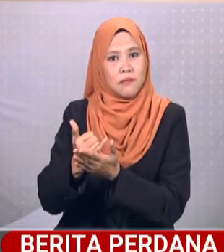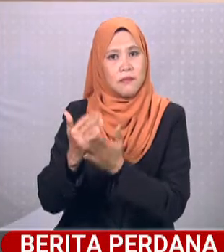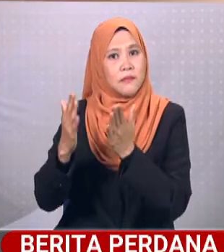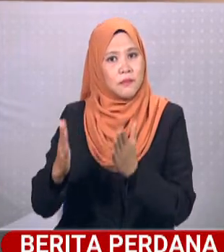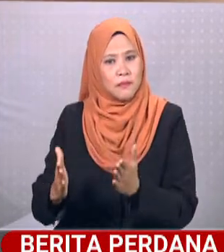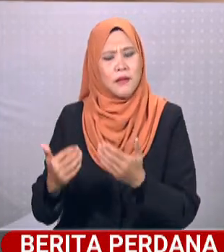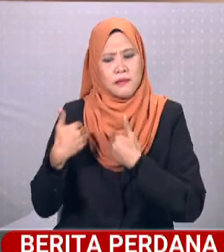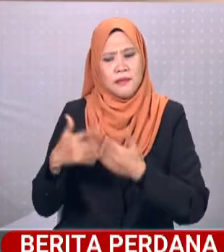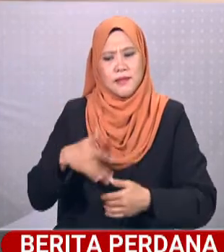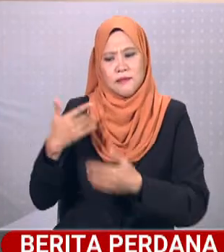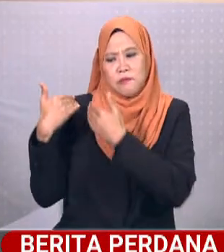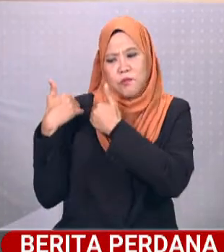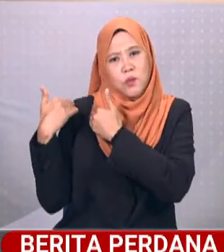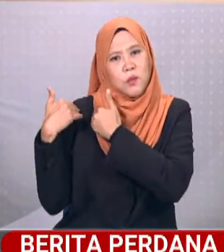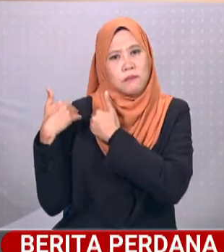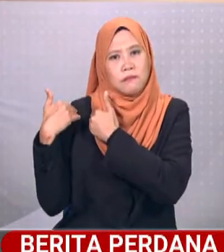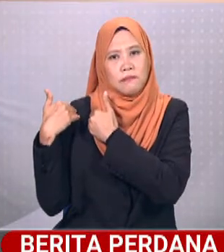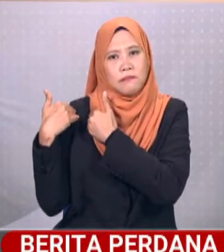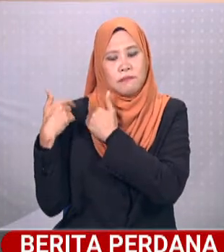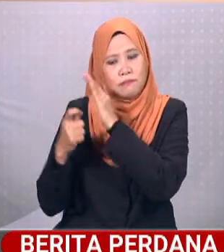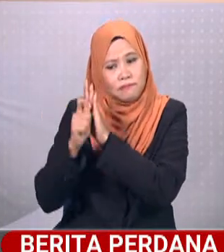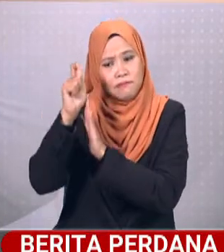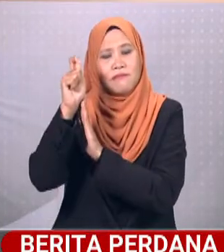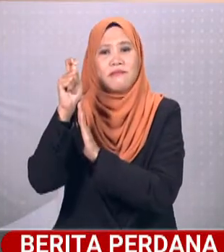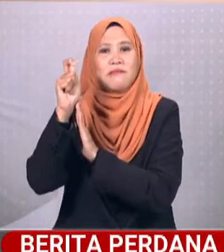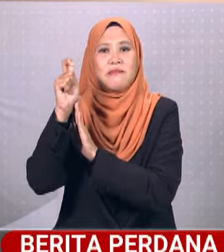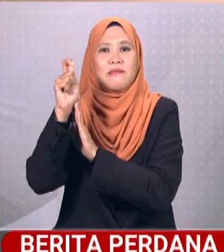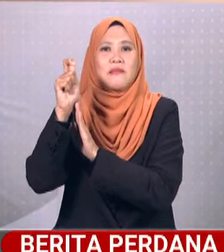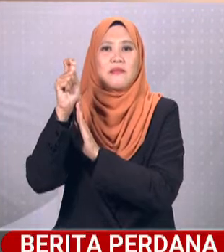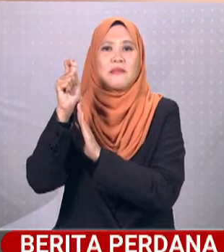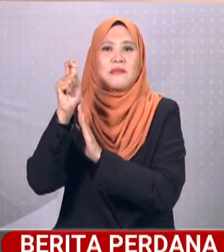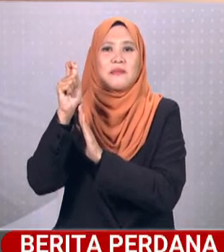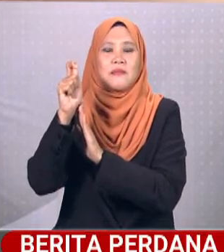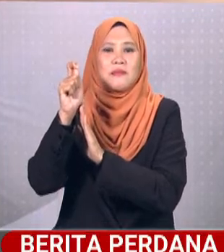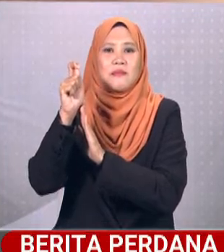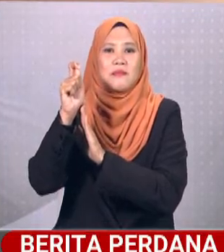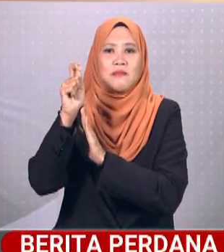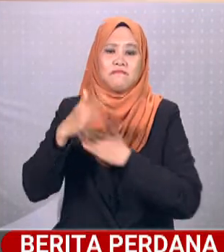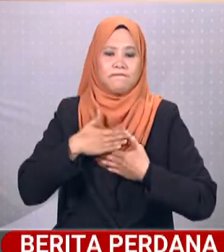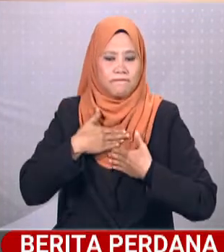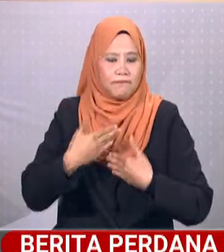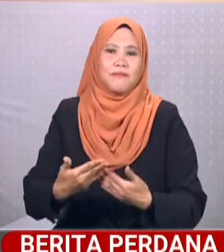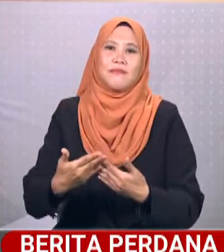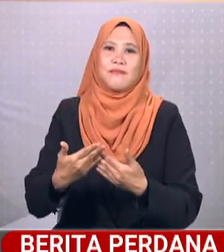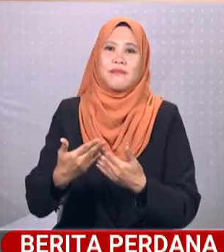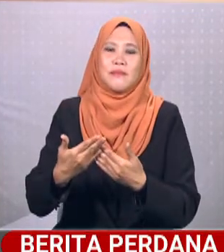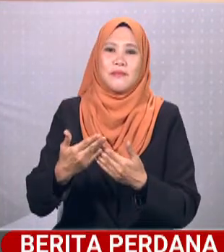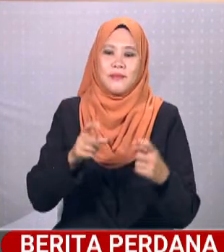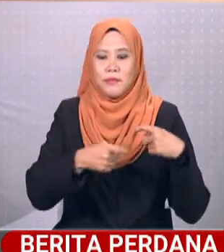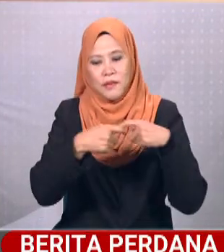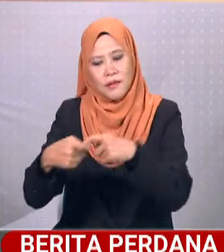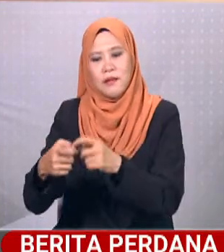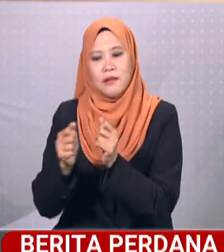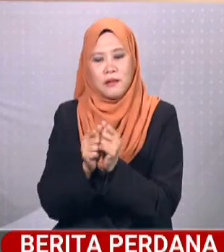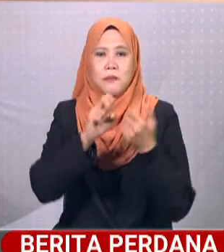rasa tanggungjawab yang tinggi dan mempunyai rasa batin yang cukup mendalam berkaitan